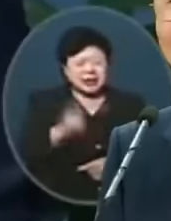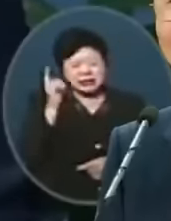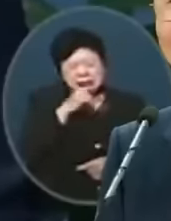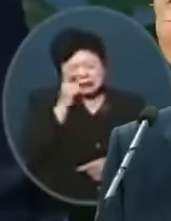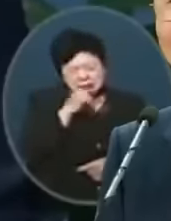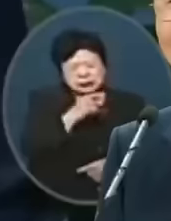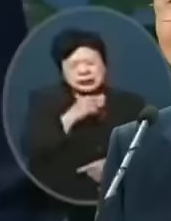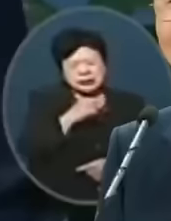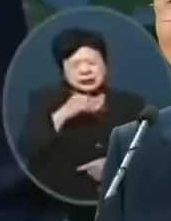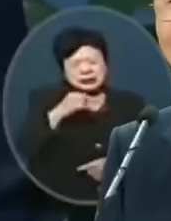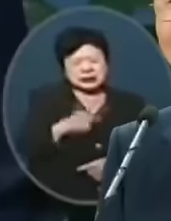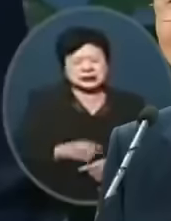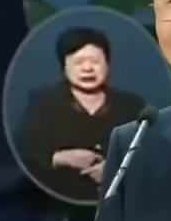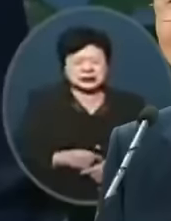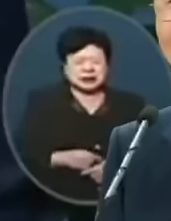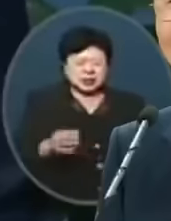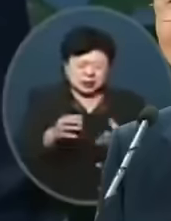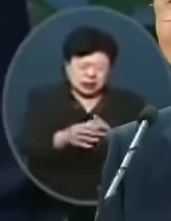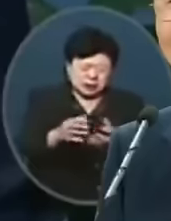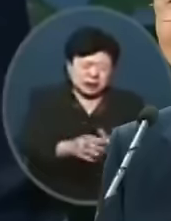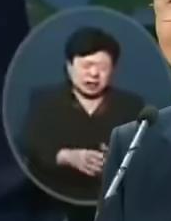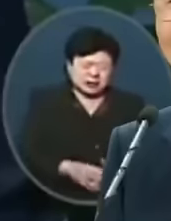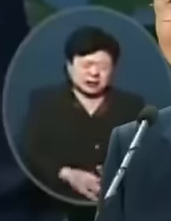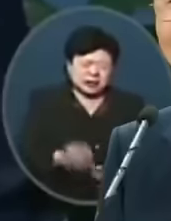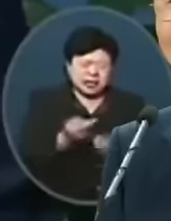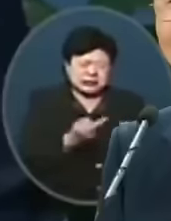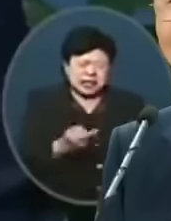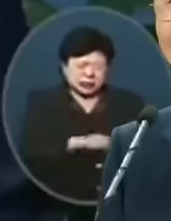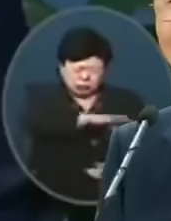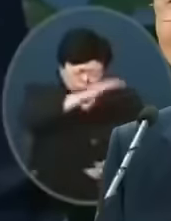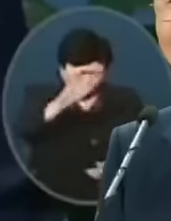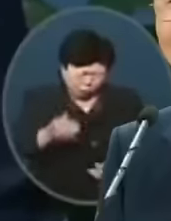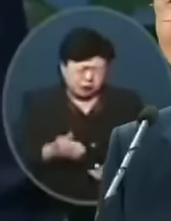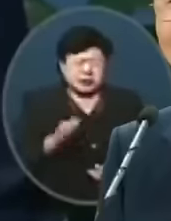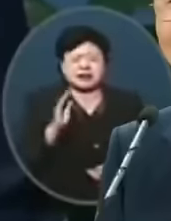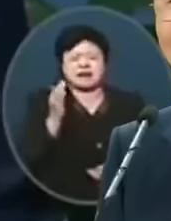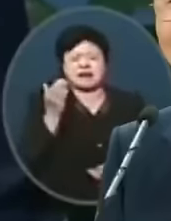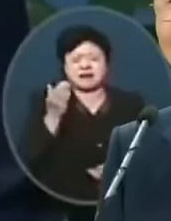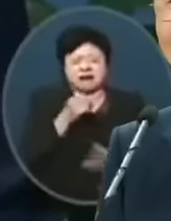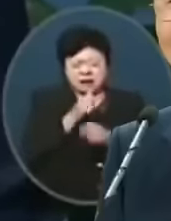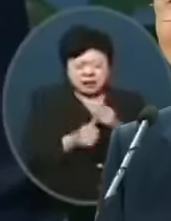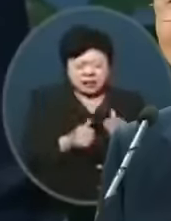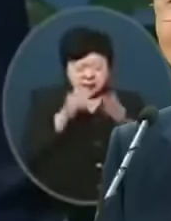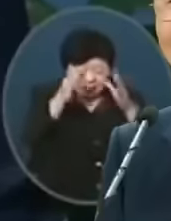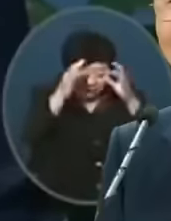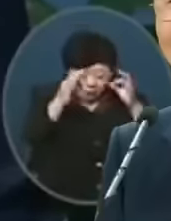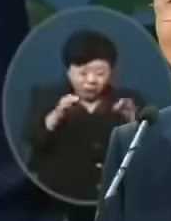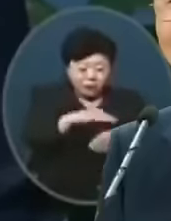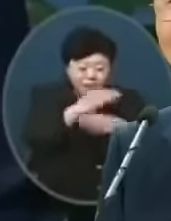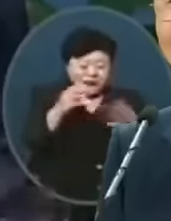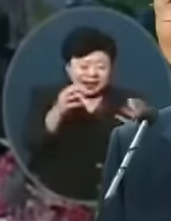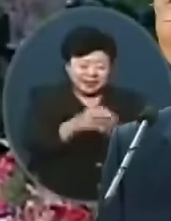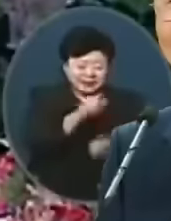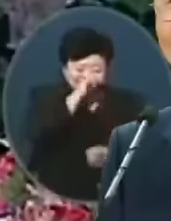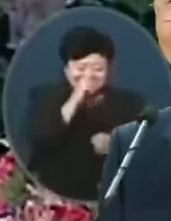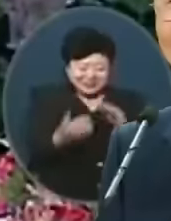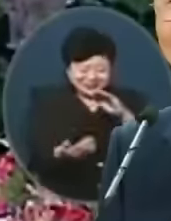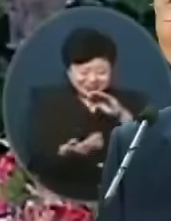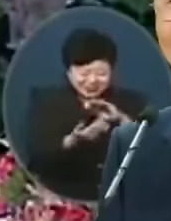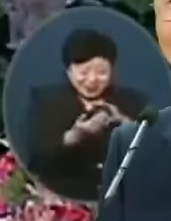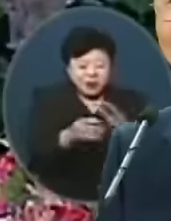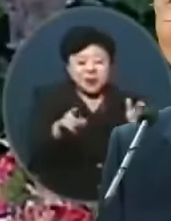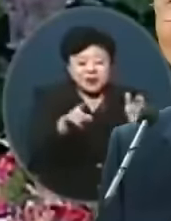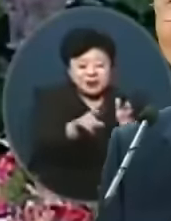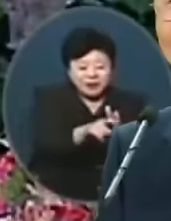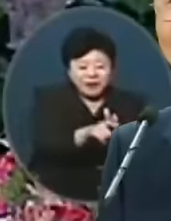나쁜 것이 나쁜 것을 물고 와서 태산같이 되어버리고 마는 것입니다. 하나님을 바라보고 모든 것에 합력하여 선을 이룰 것을